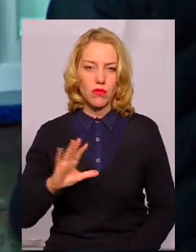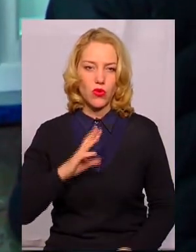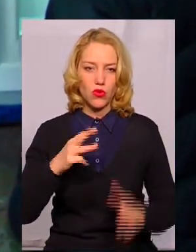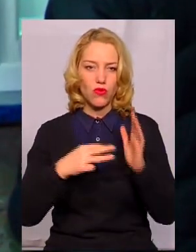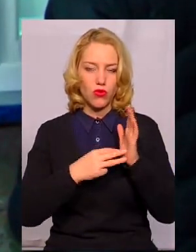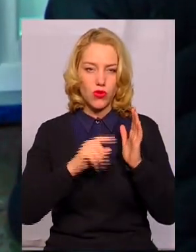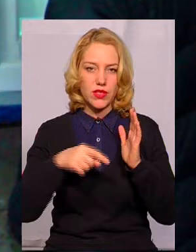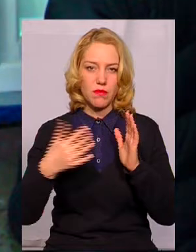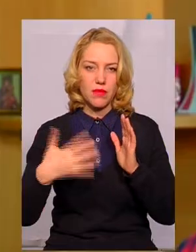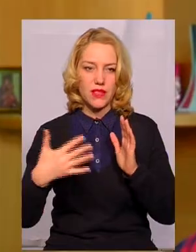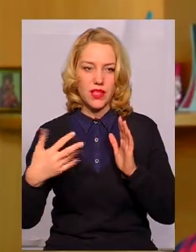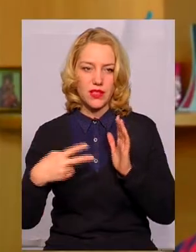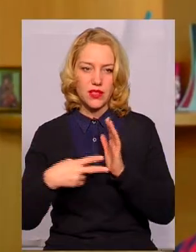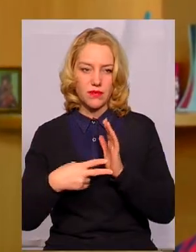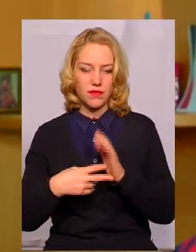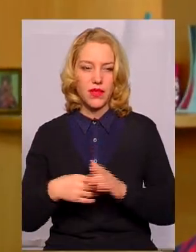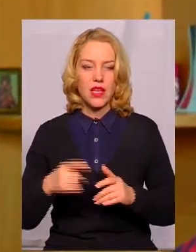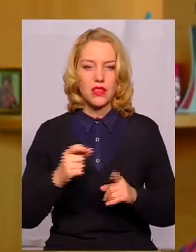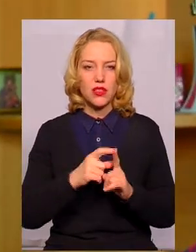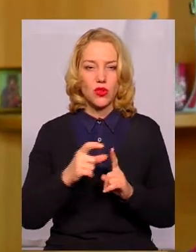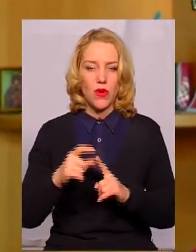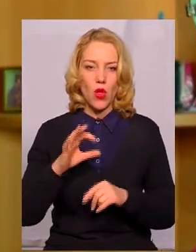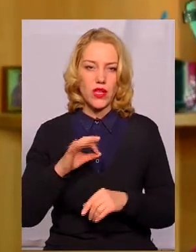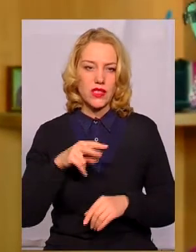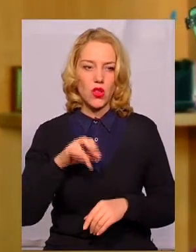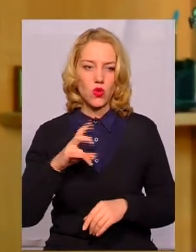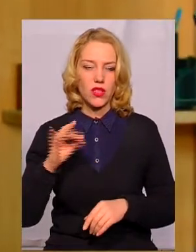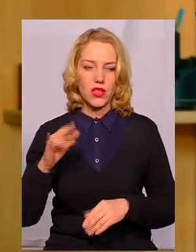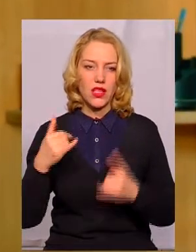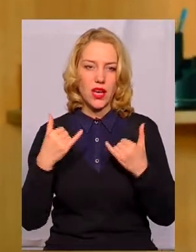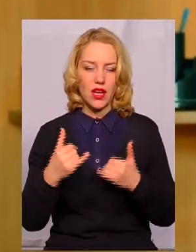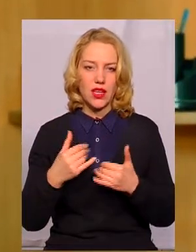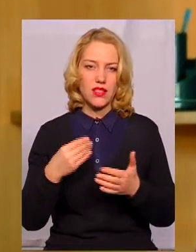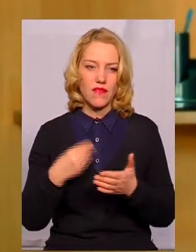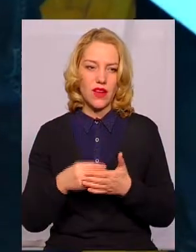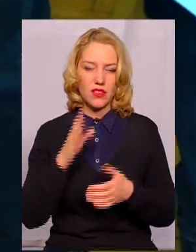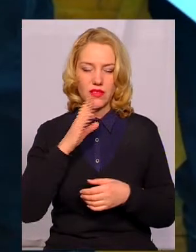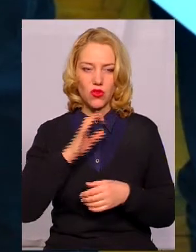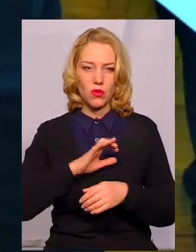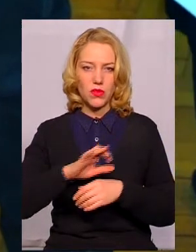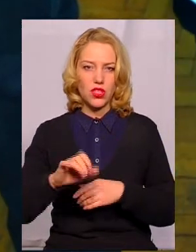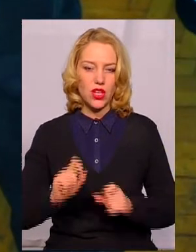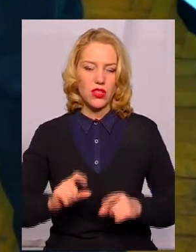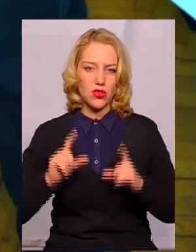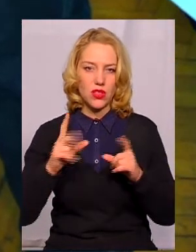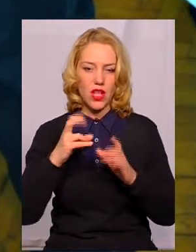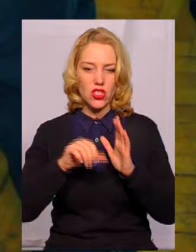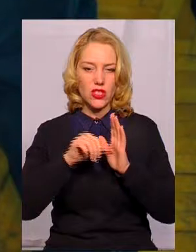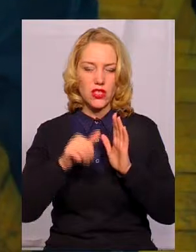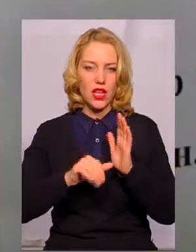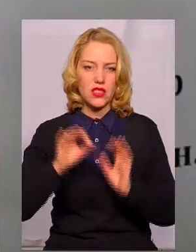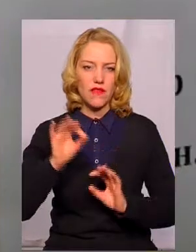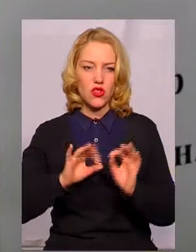грн за кубічний метр води. За словами Олексія Лункіна, наразі вартість водопостачання зросла на 16%,